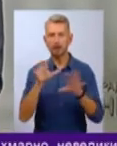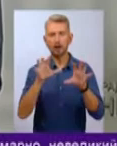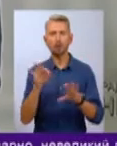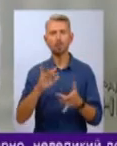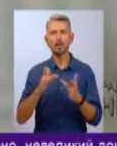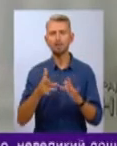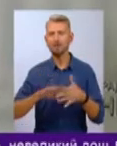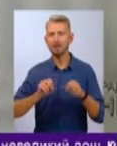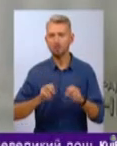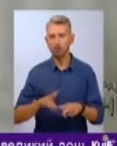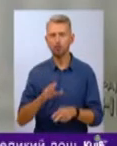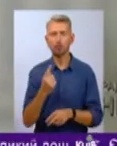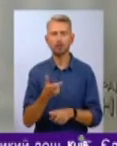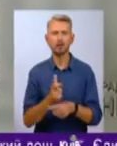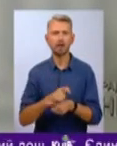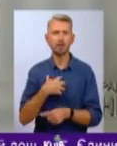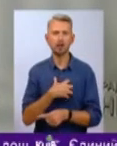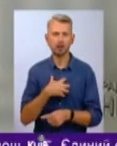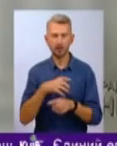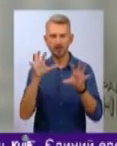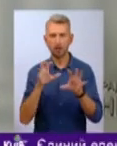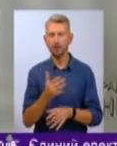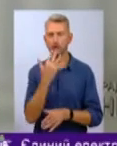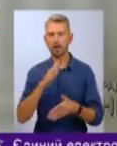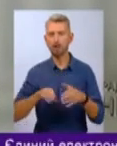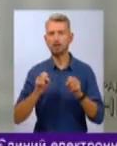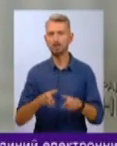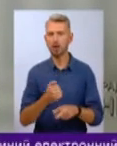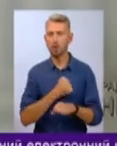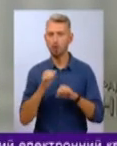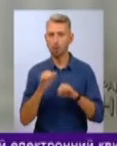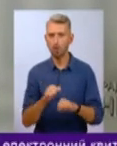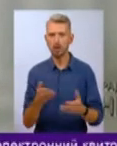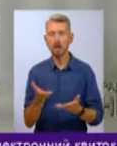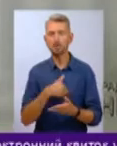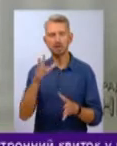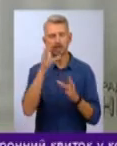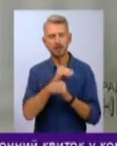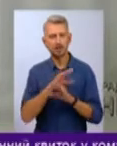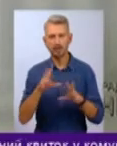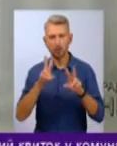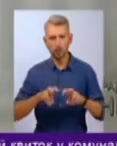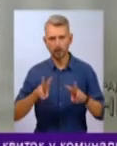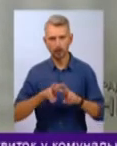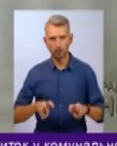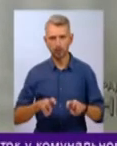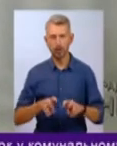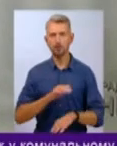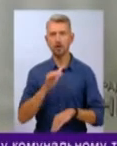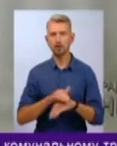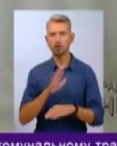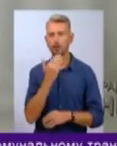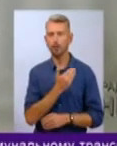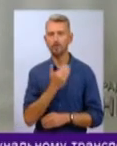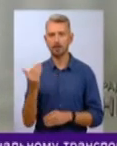кібербезпеку, один з надважливих законів національної безпеки і оборони, який ми не встигли розглянути фактично в